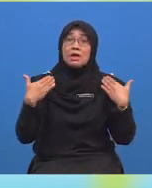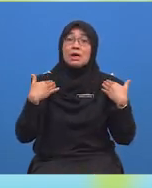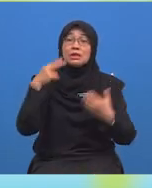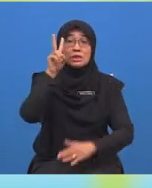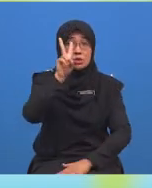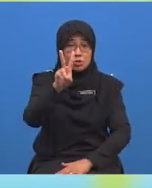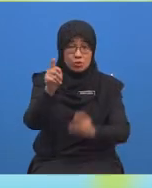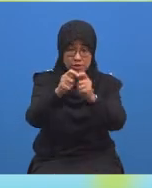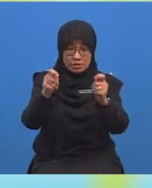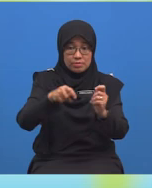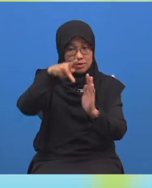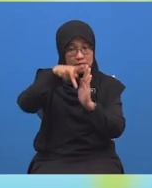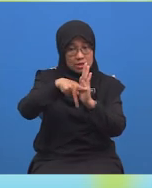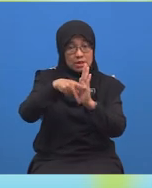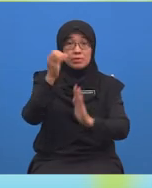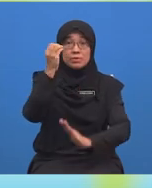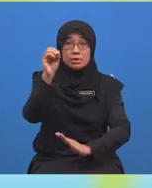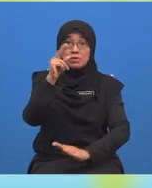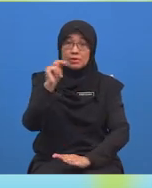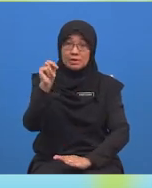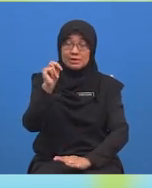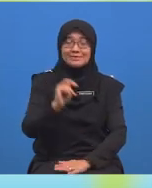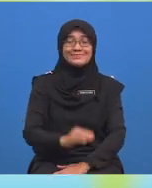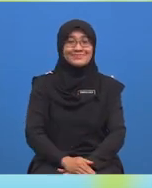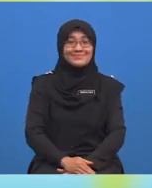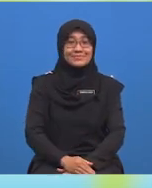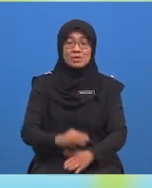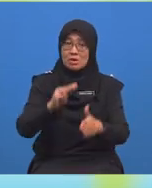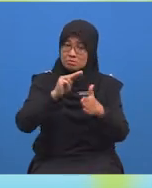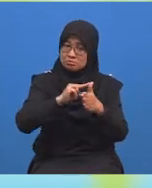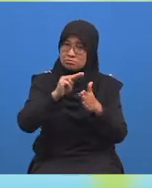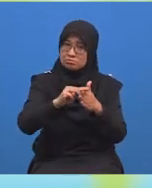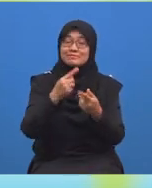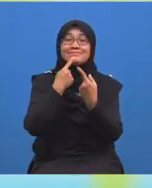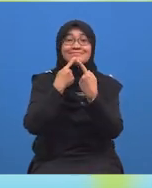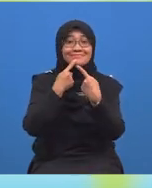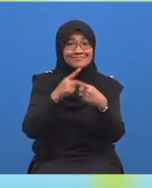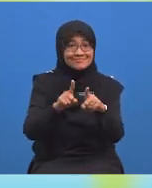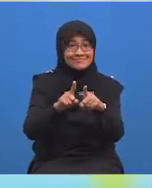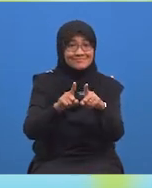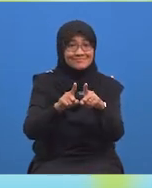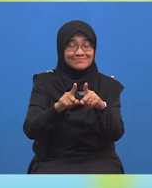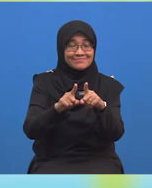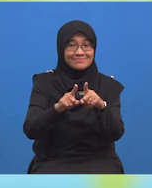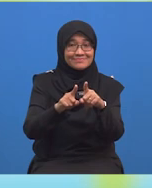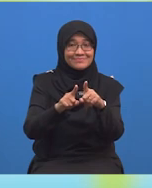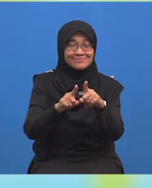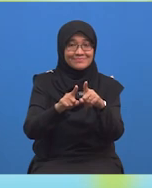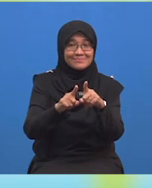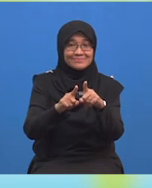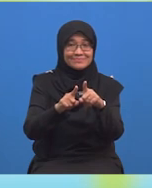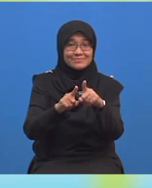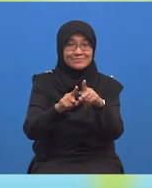0.05 ada dua tempat perpuluhan. Maka, jawapan akhir adalah dalam tiga